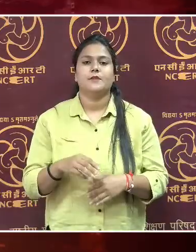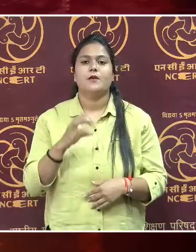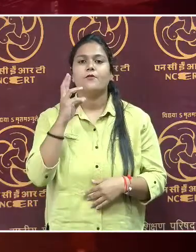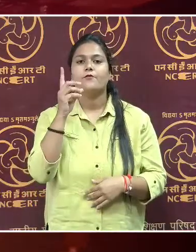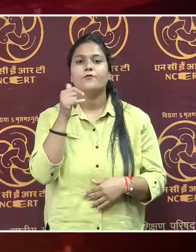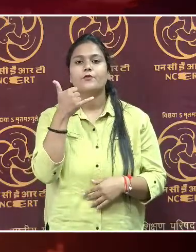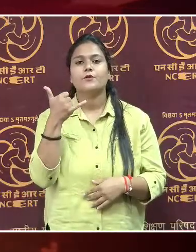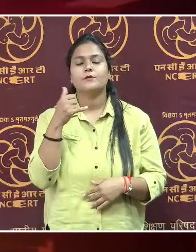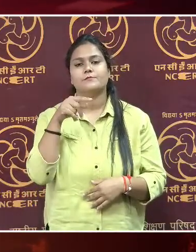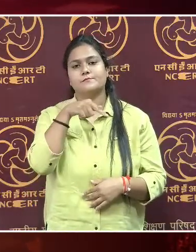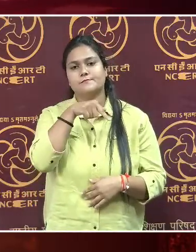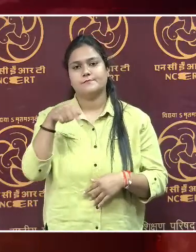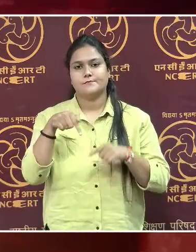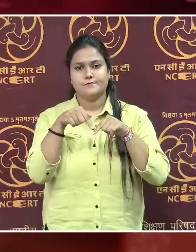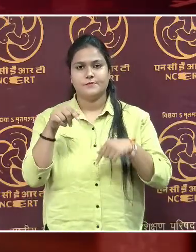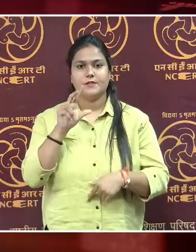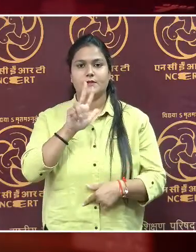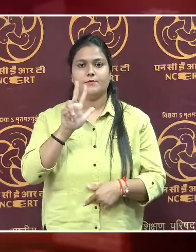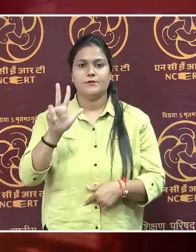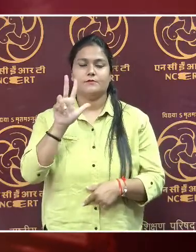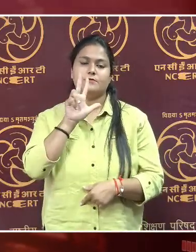है